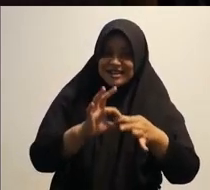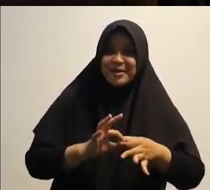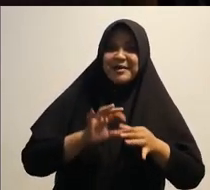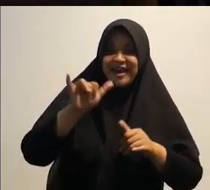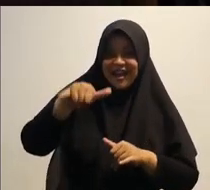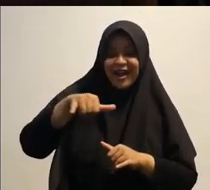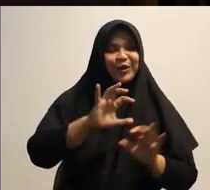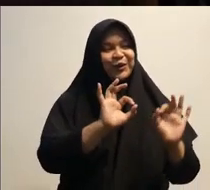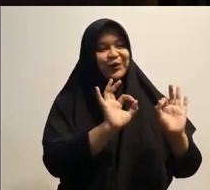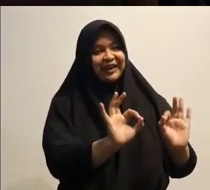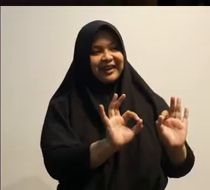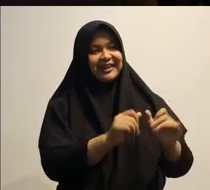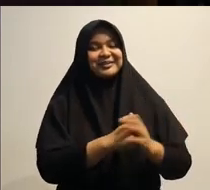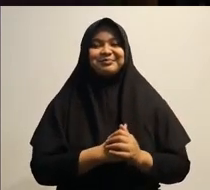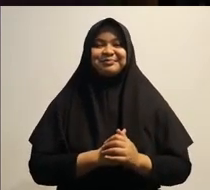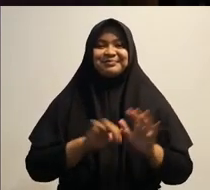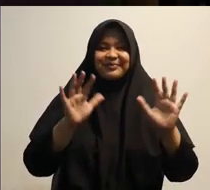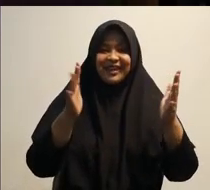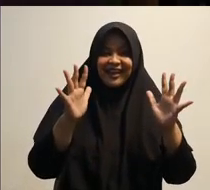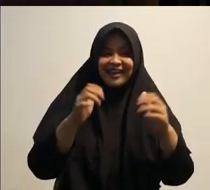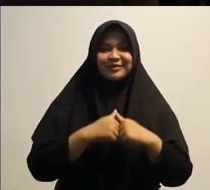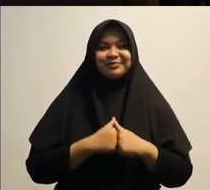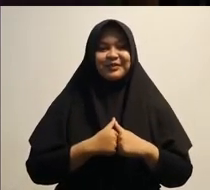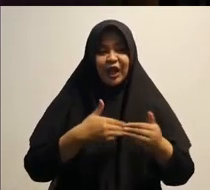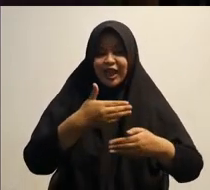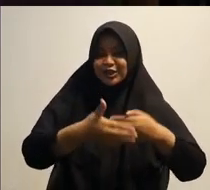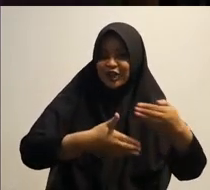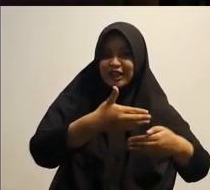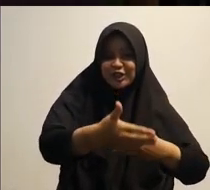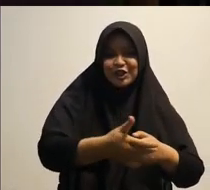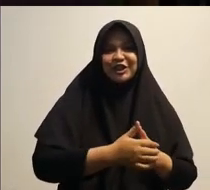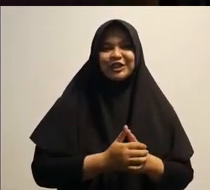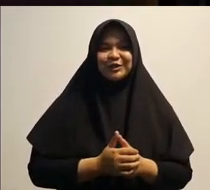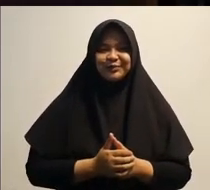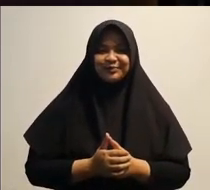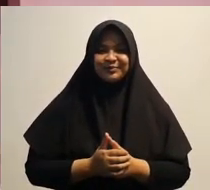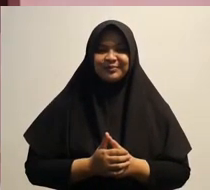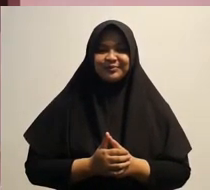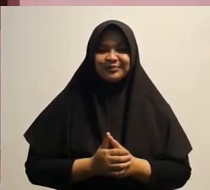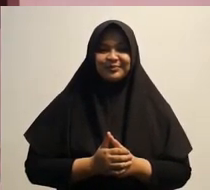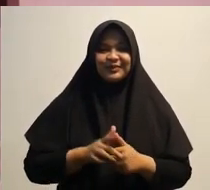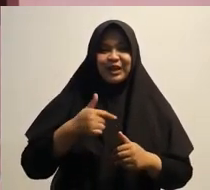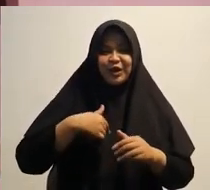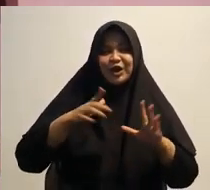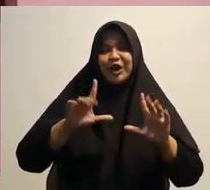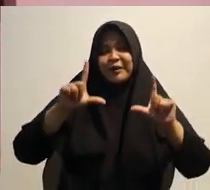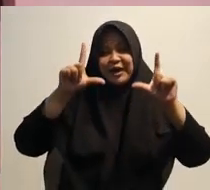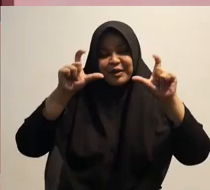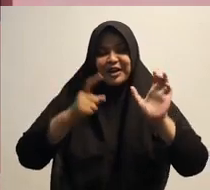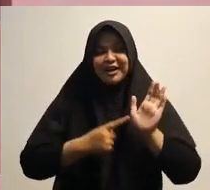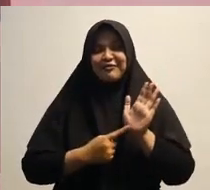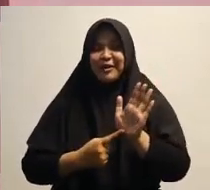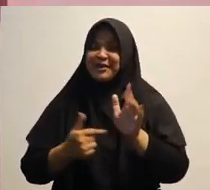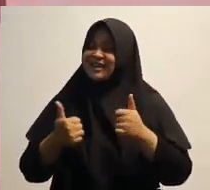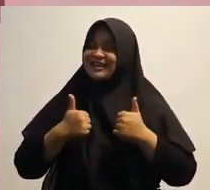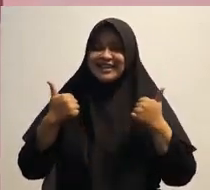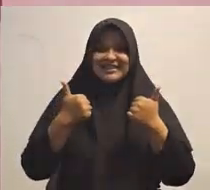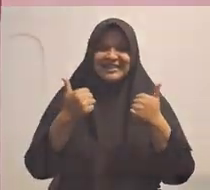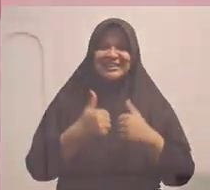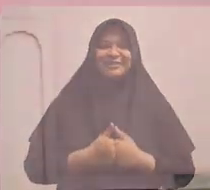ya. Oke. Okay. Yeay. Ya, lanjut. Ya, kita lanjut. Kasih ya, terus sekalian foto-foto lagi ya, bisa dipamerin. Asik.